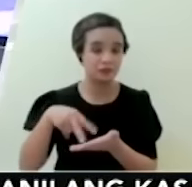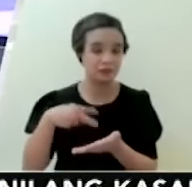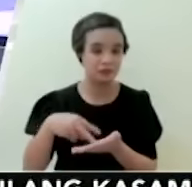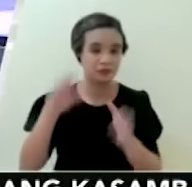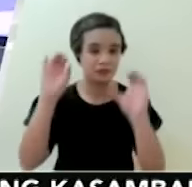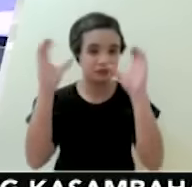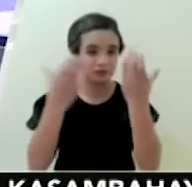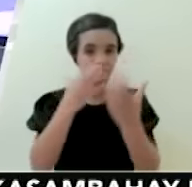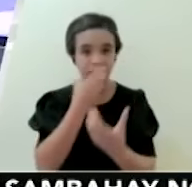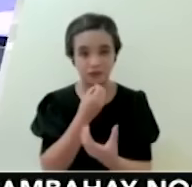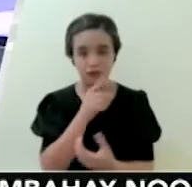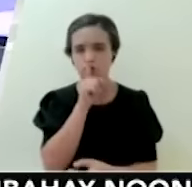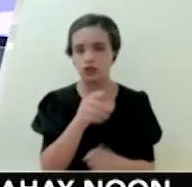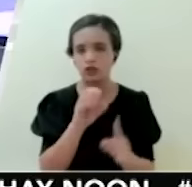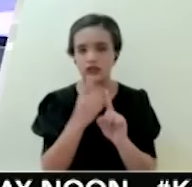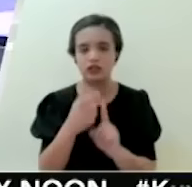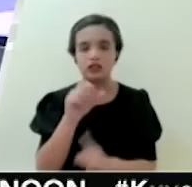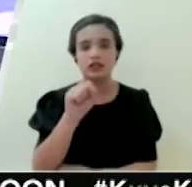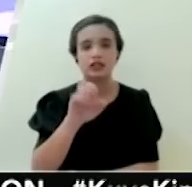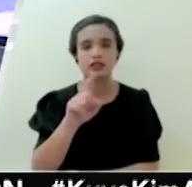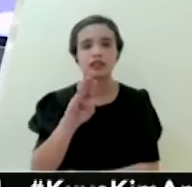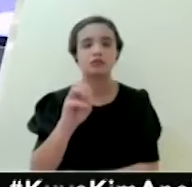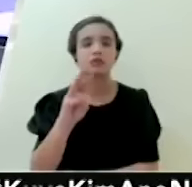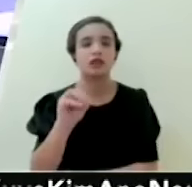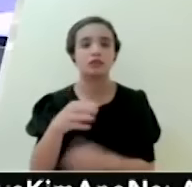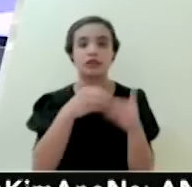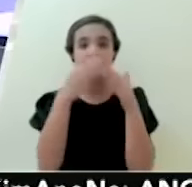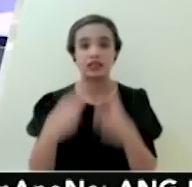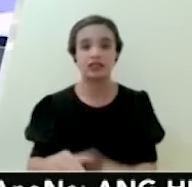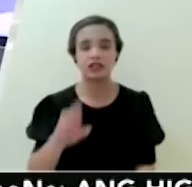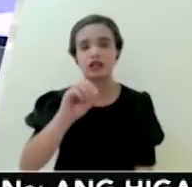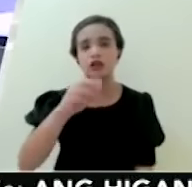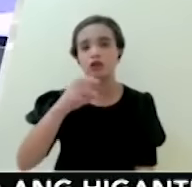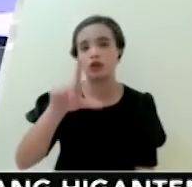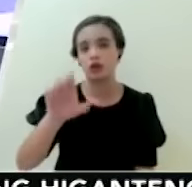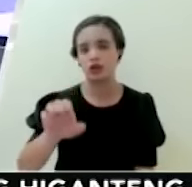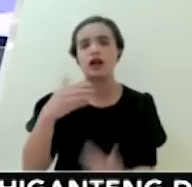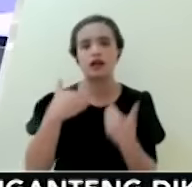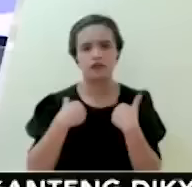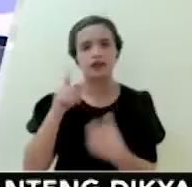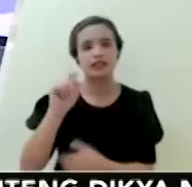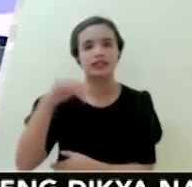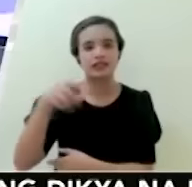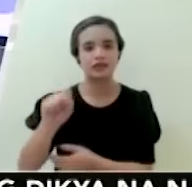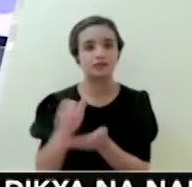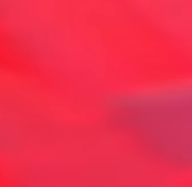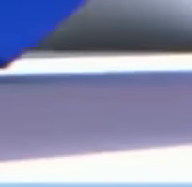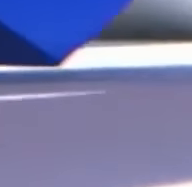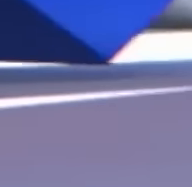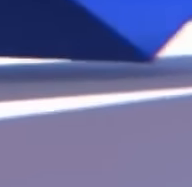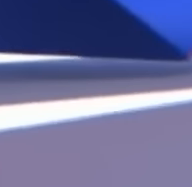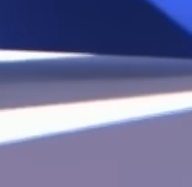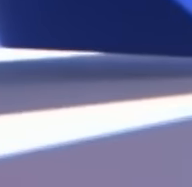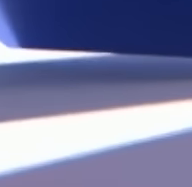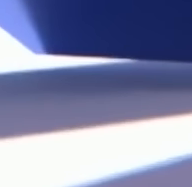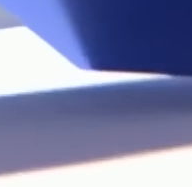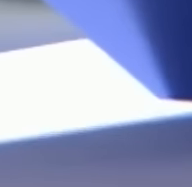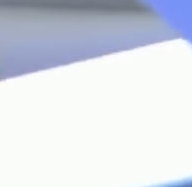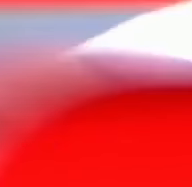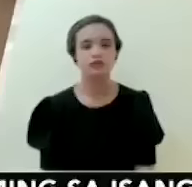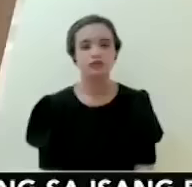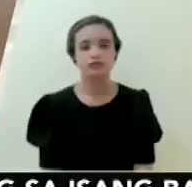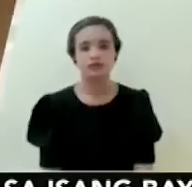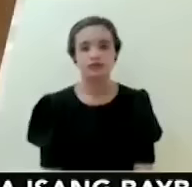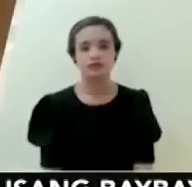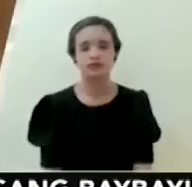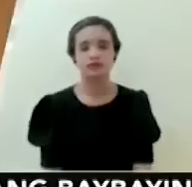Bomb leader Rochelle Pangilinan. Ang tips at wisdom na kanyang ishinare, ichichika ni Nelson Canlas.